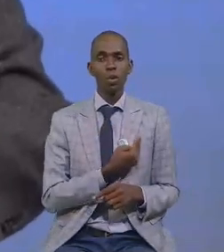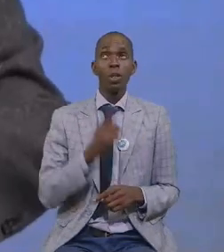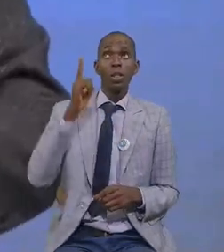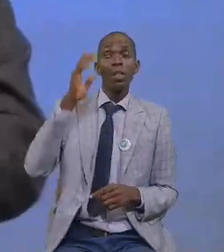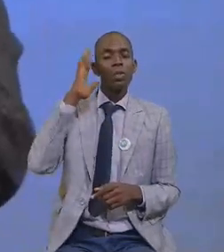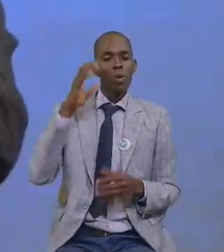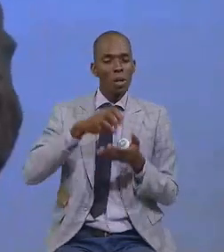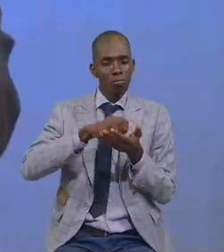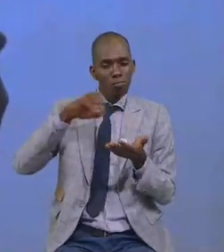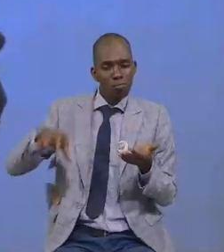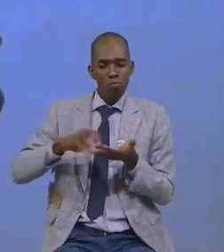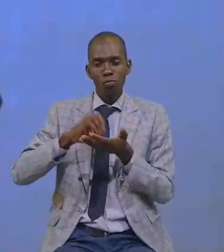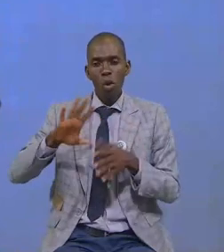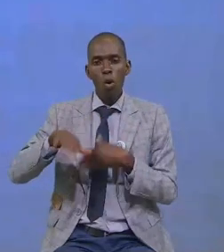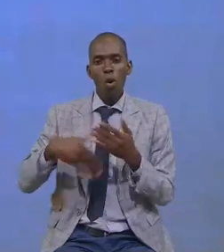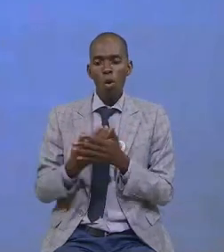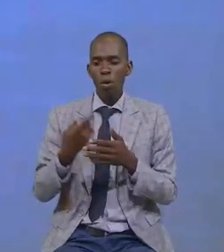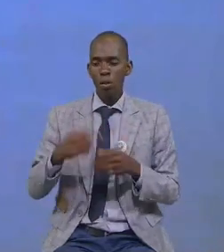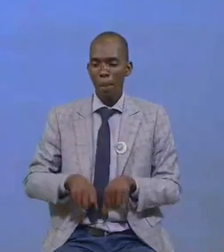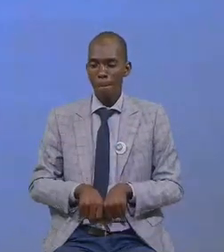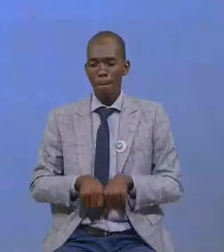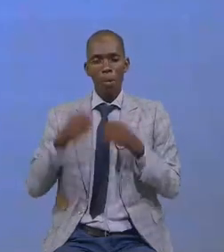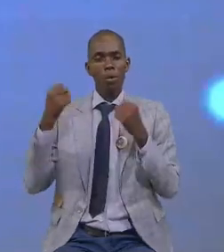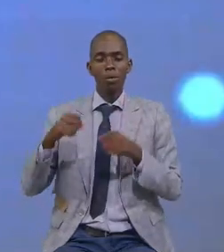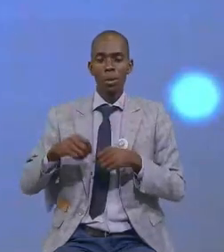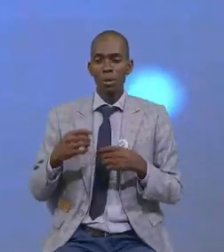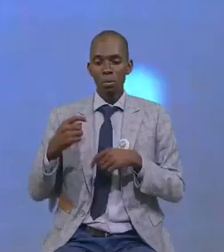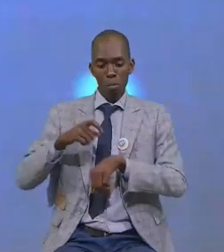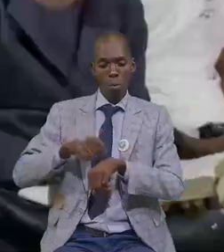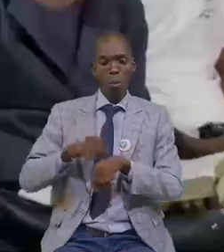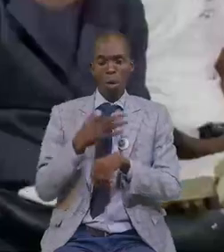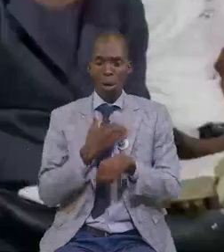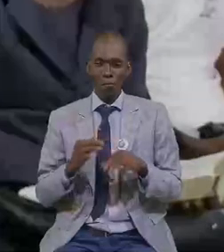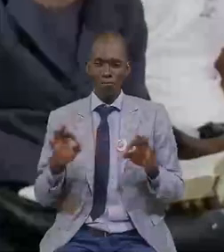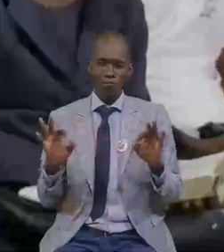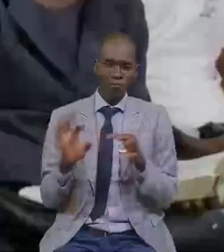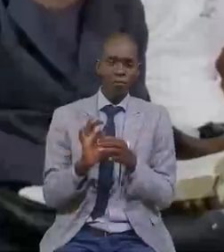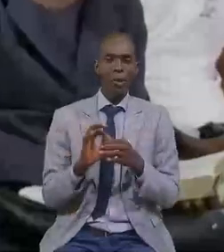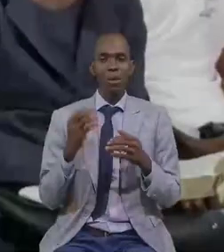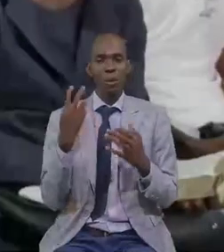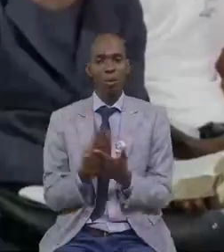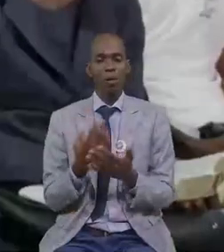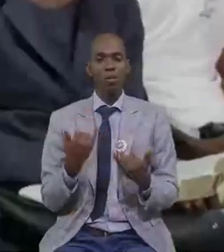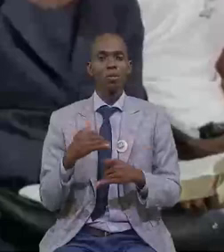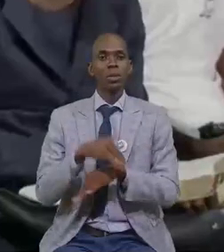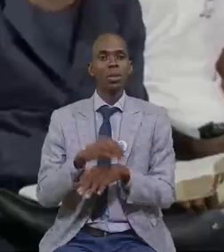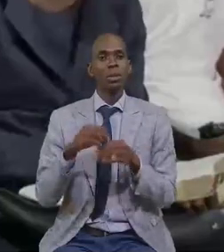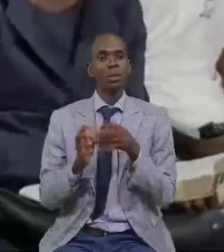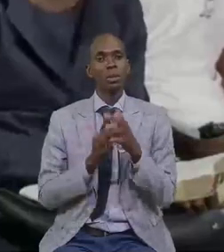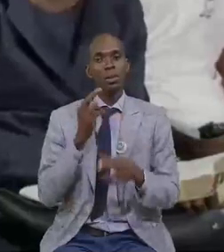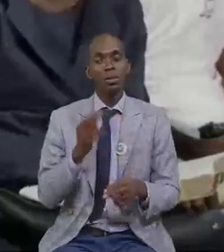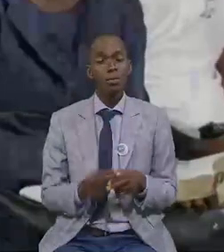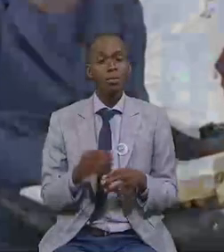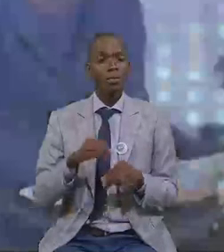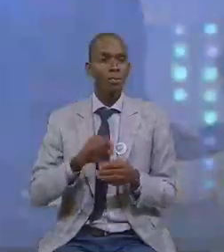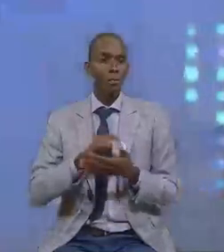prendre tous ces os cassés et les amender, les corriger ce soir, les guérir au nom de Jésus.